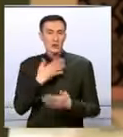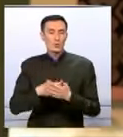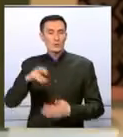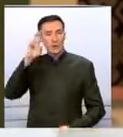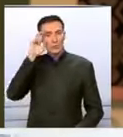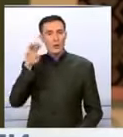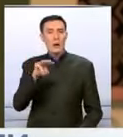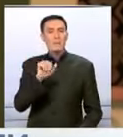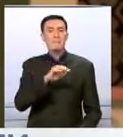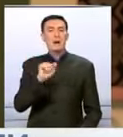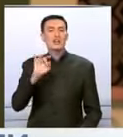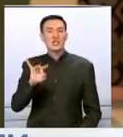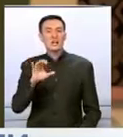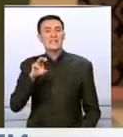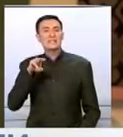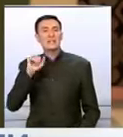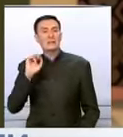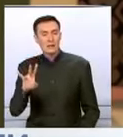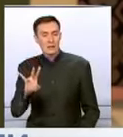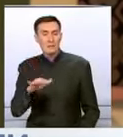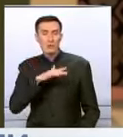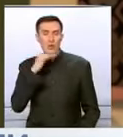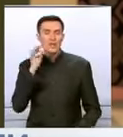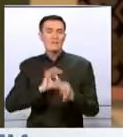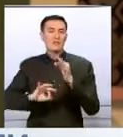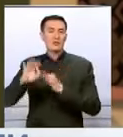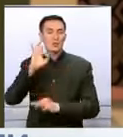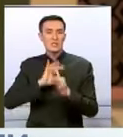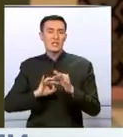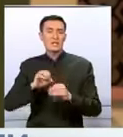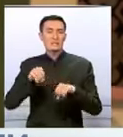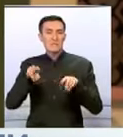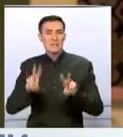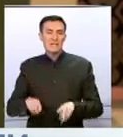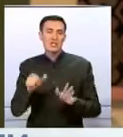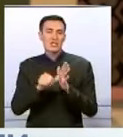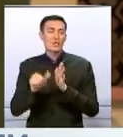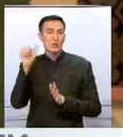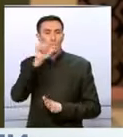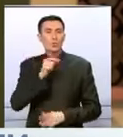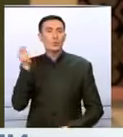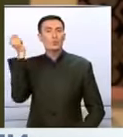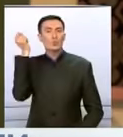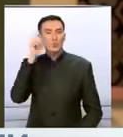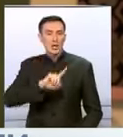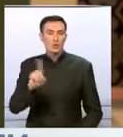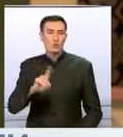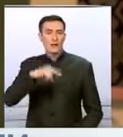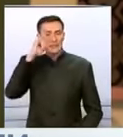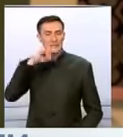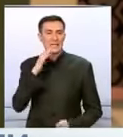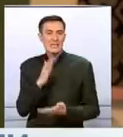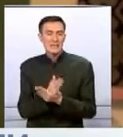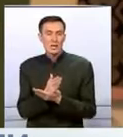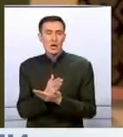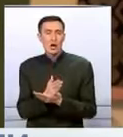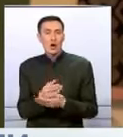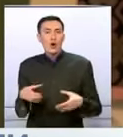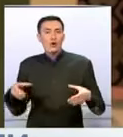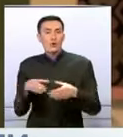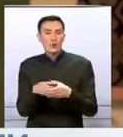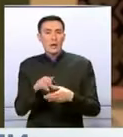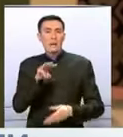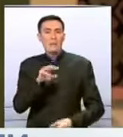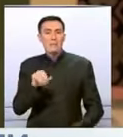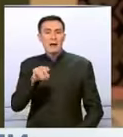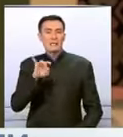вот венгерские востоковеды в свое время, уже в 60-е годы, впервые узнали о том, что в Казахстане есть род мадьяр. Именно